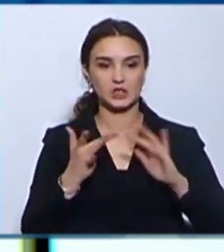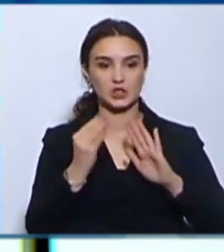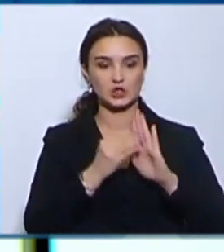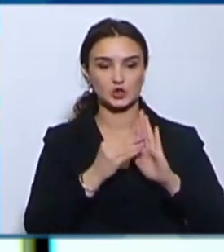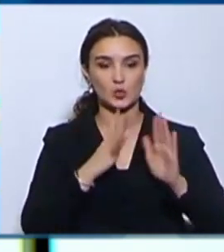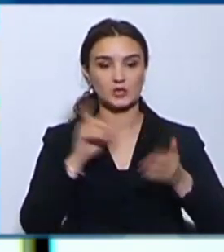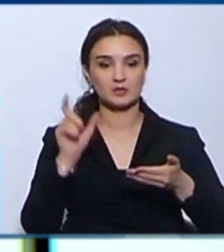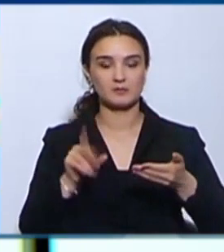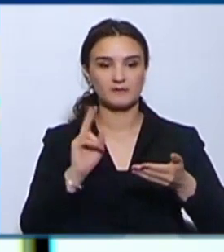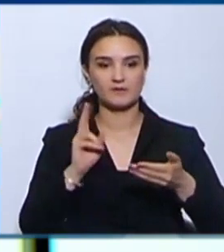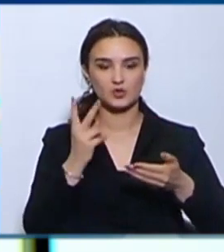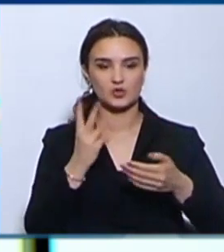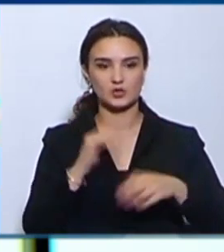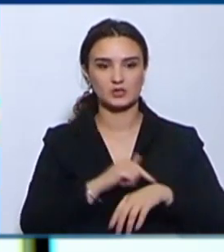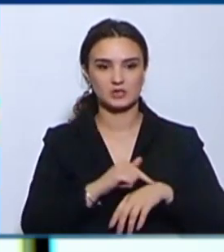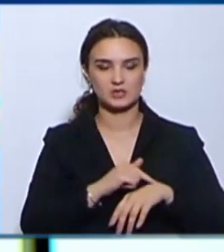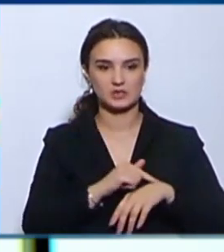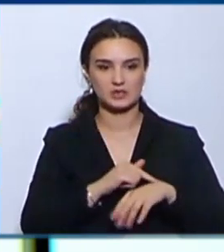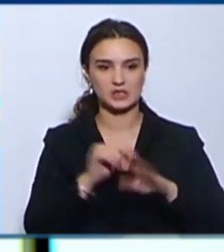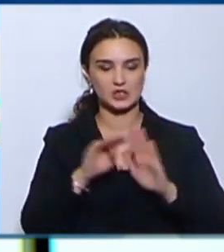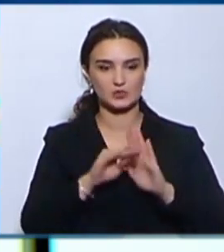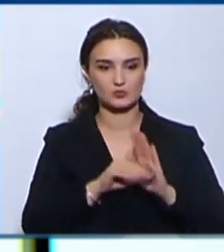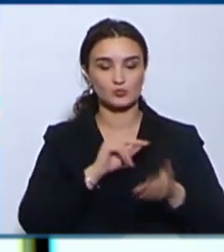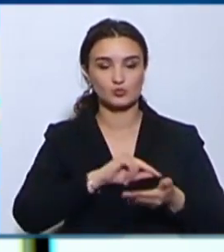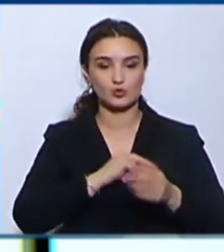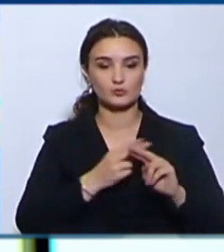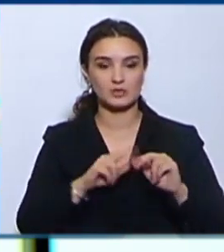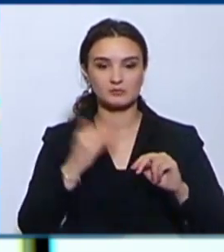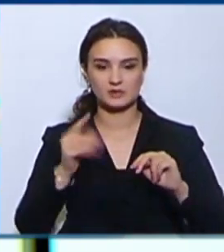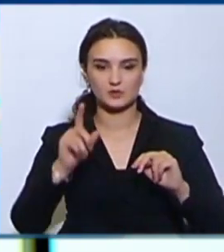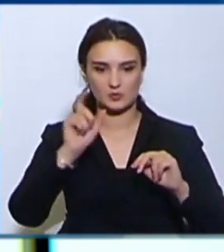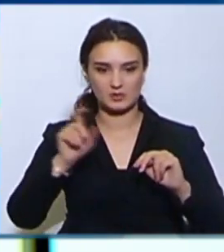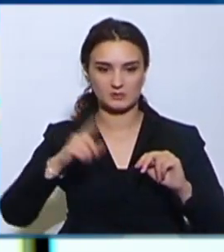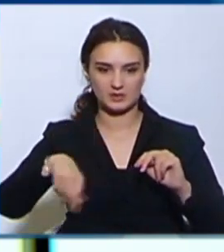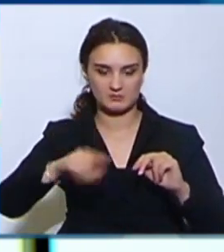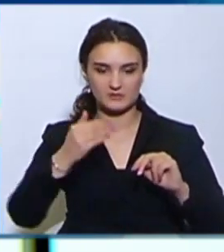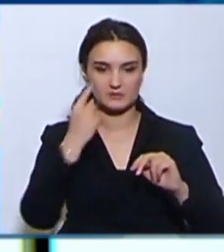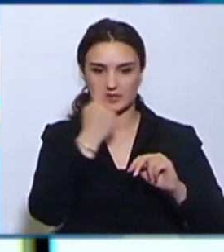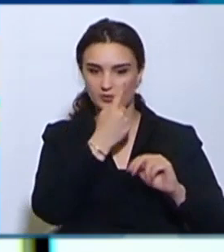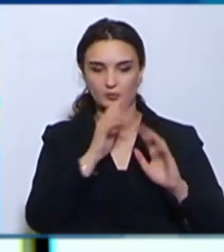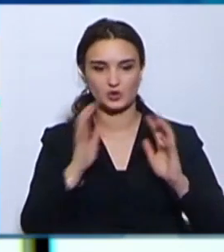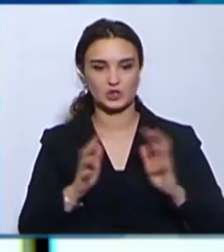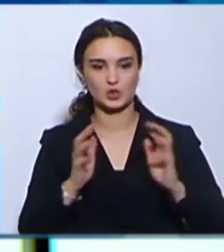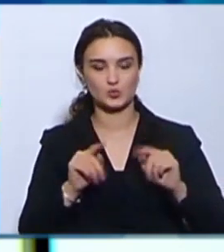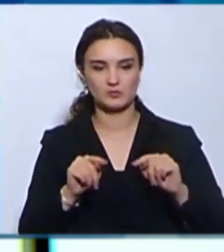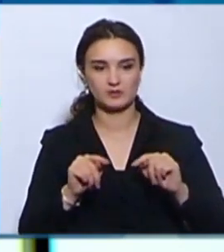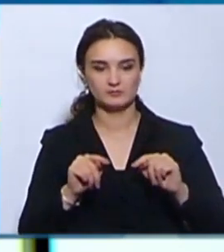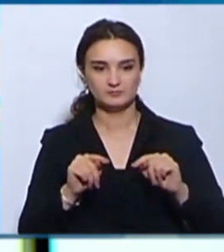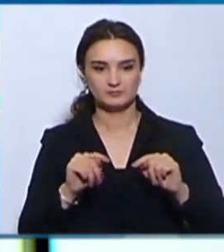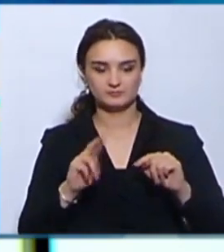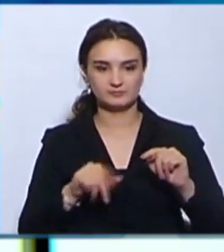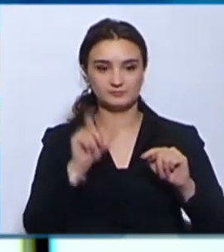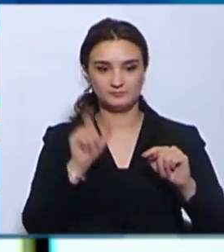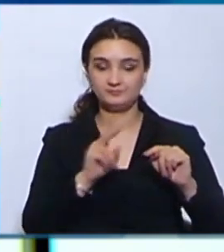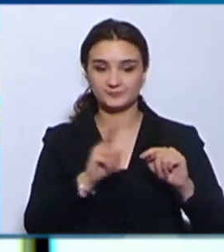ქსელებში, ადამიანი, რომელიც 24 საათიან რეჟიმში მუშაობდა იმისათვის, რომ ადამიანებისათვის მხედველობა შეენარჩუნებინა.